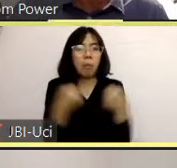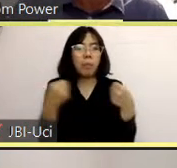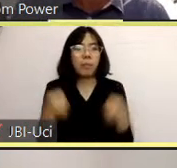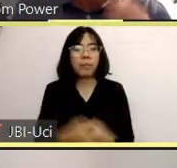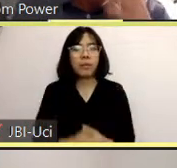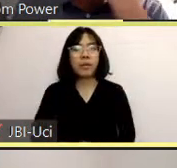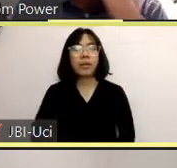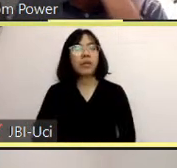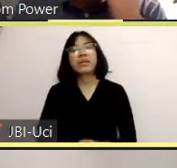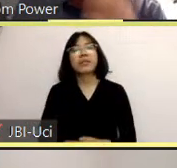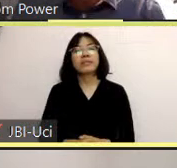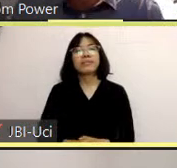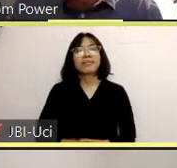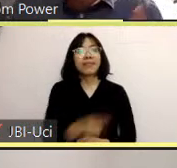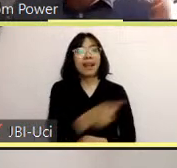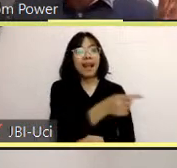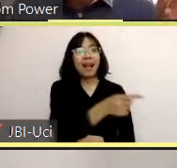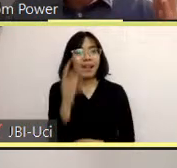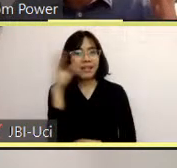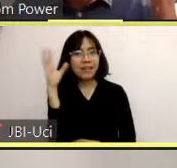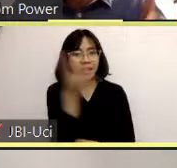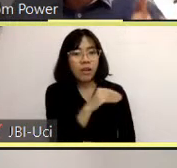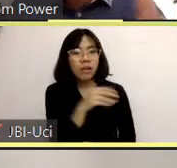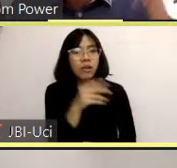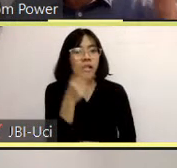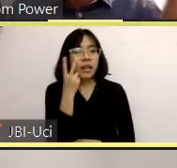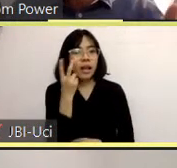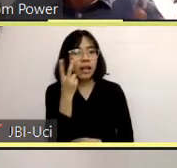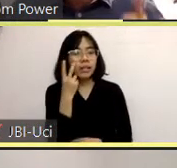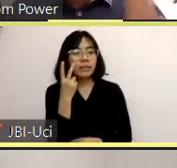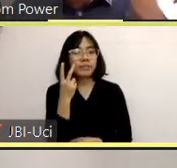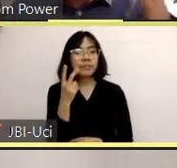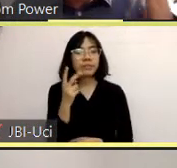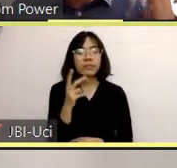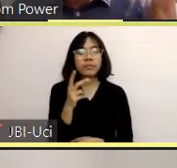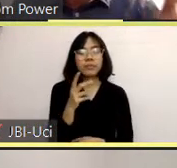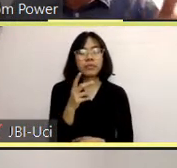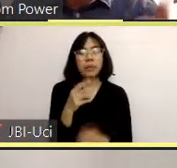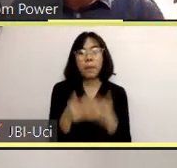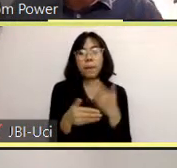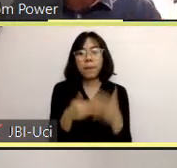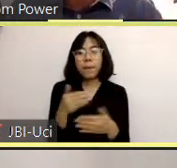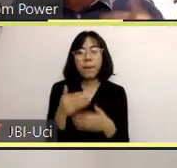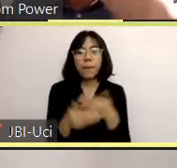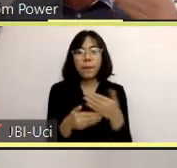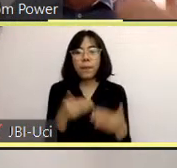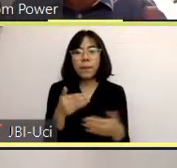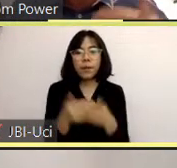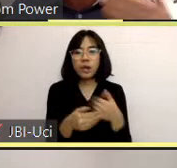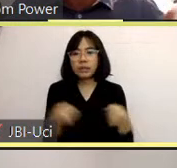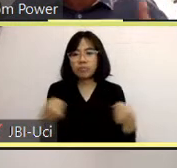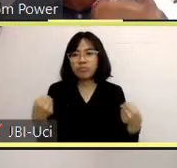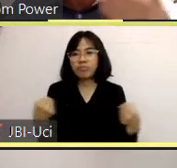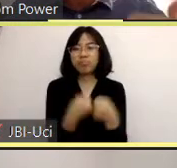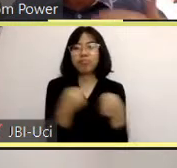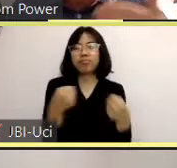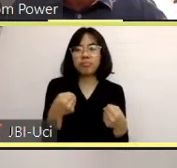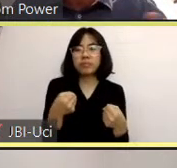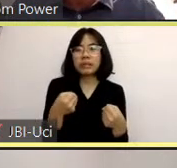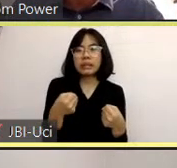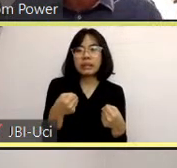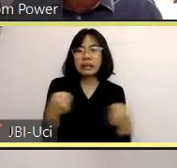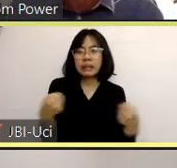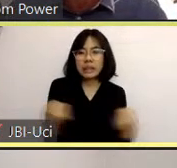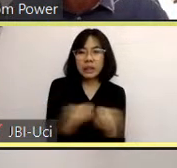Dan kita juga bisa melihat bahwa upaya untuk melemahkan oposisi resmi itu telah dilakukan selama